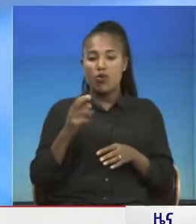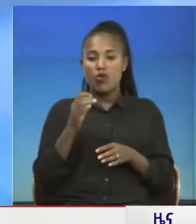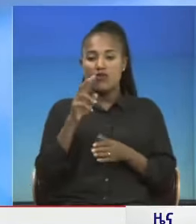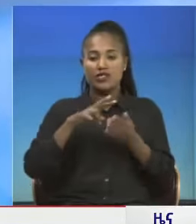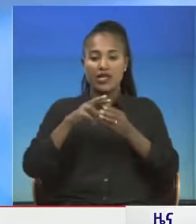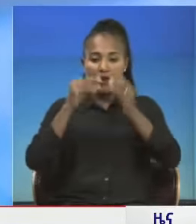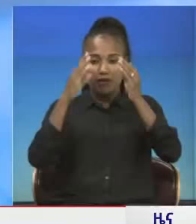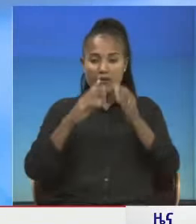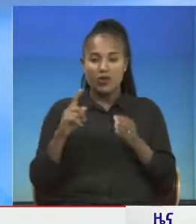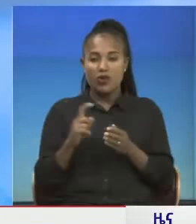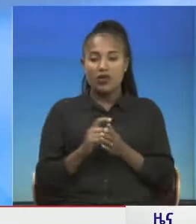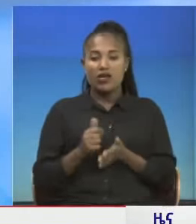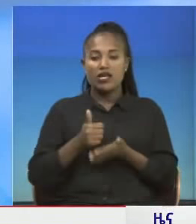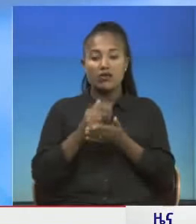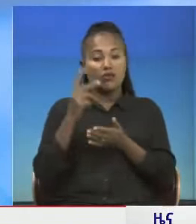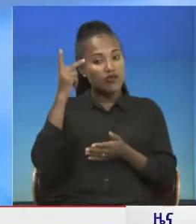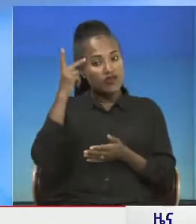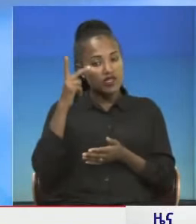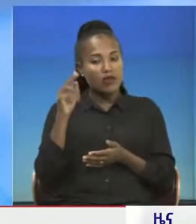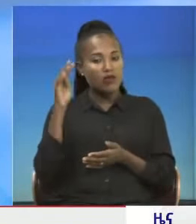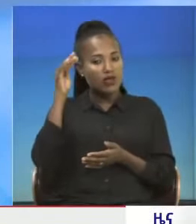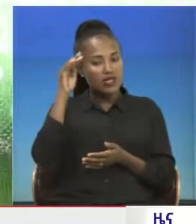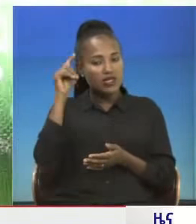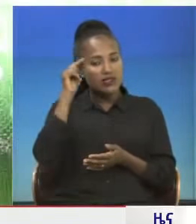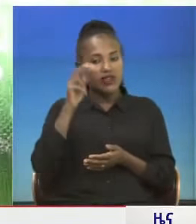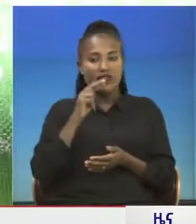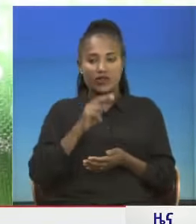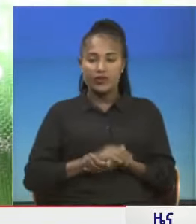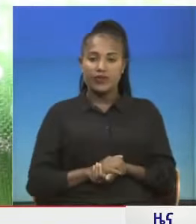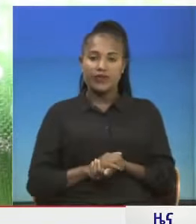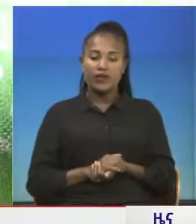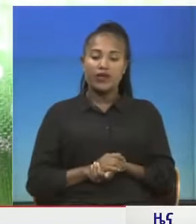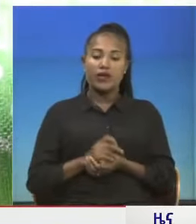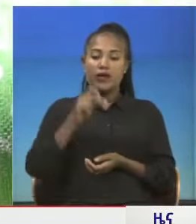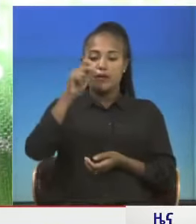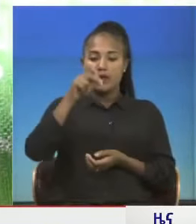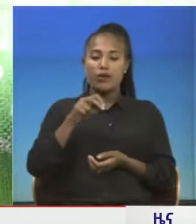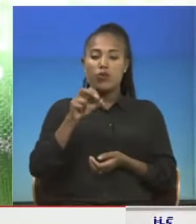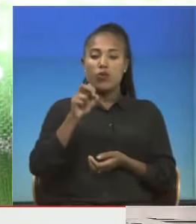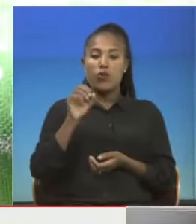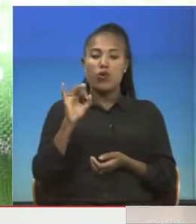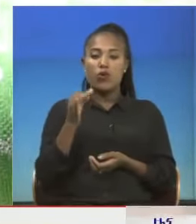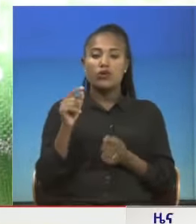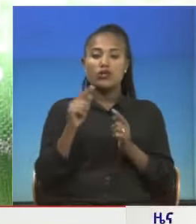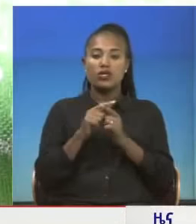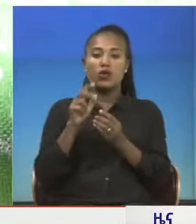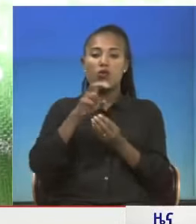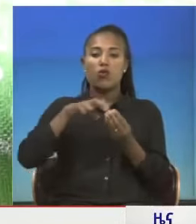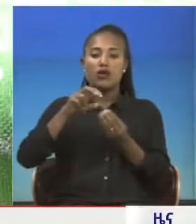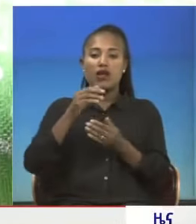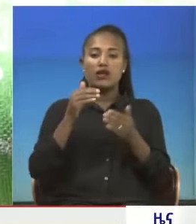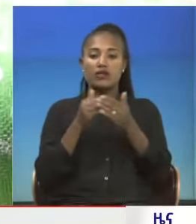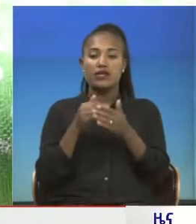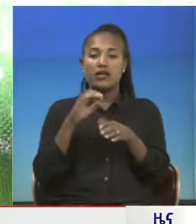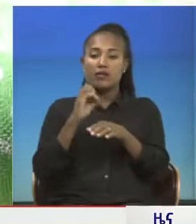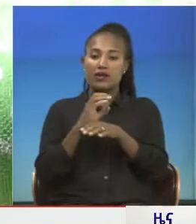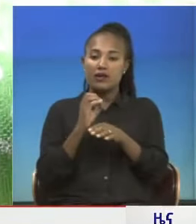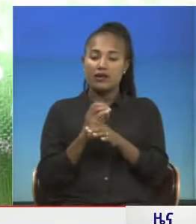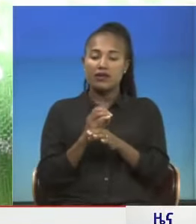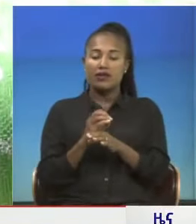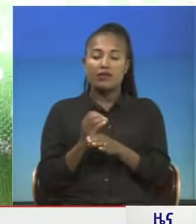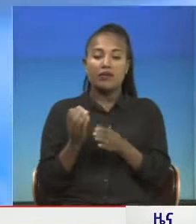በወሎ ዩኒቨርሲቲ መምህር የሆኑት ረዳት ፕሮፌሰር ሙሉጌታ ተስፋይ ናቸው። በደቡብ ወሎ ዞን እስከ ወረዳ ድረስ የምሁራን መማክርት